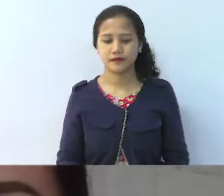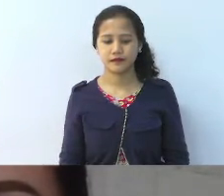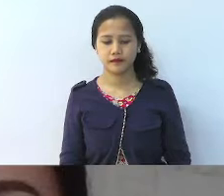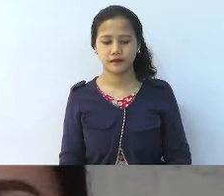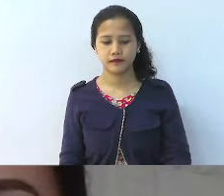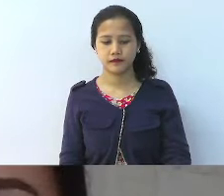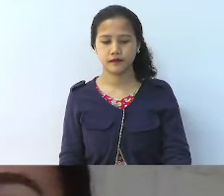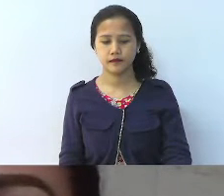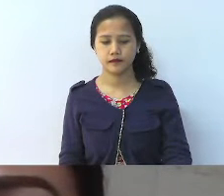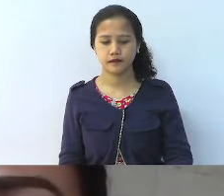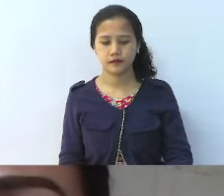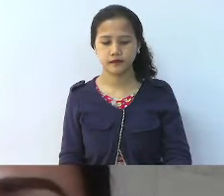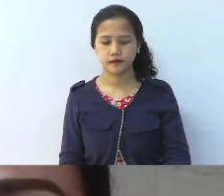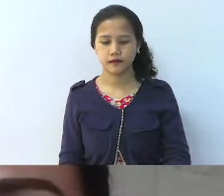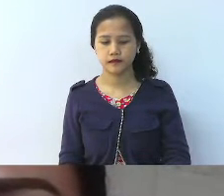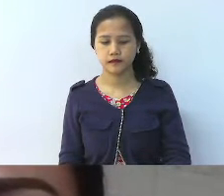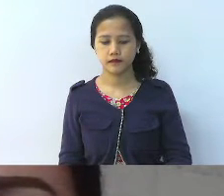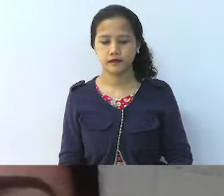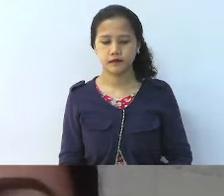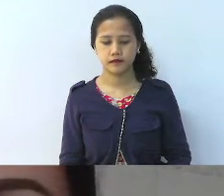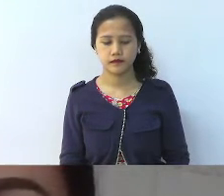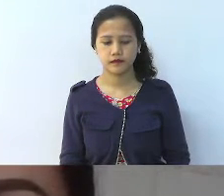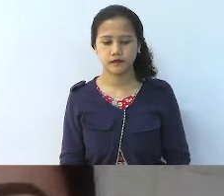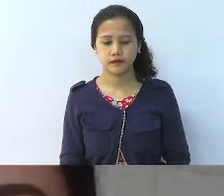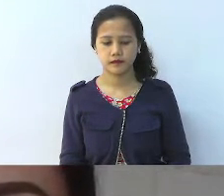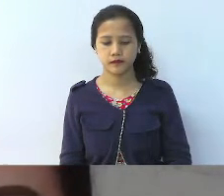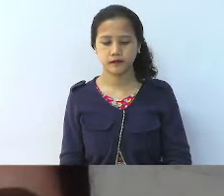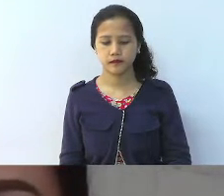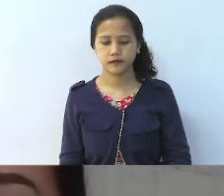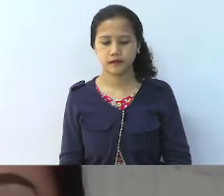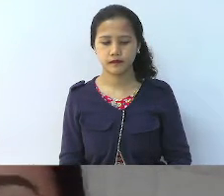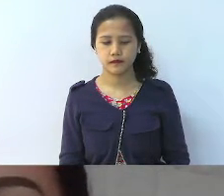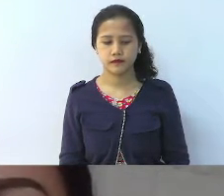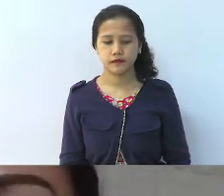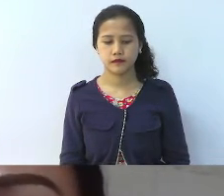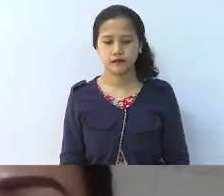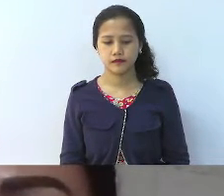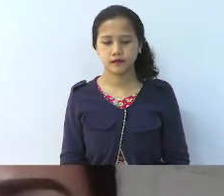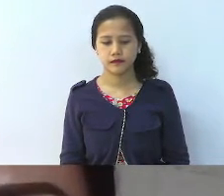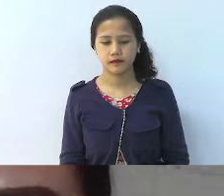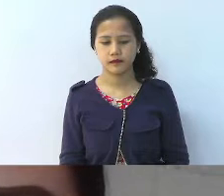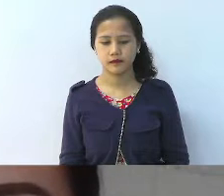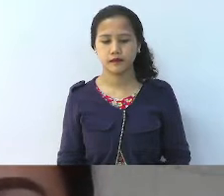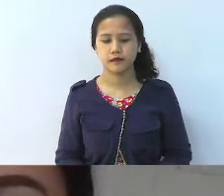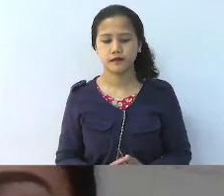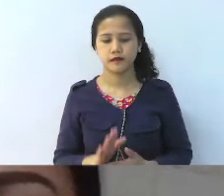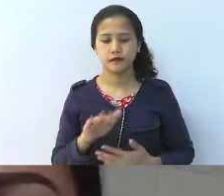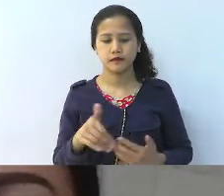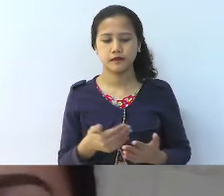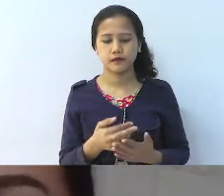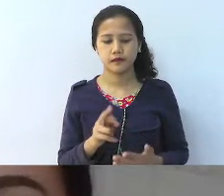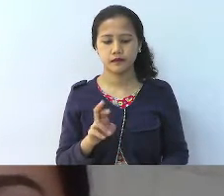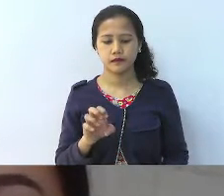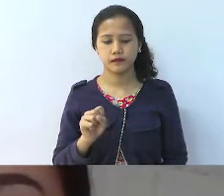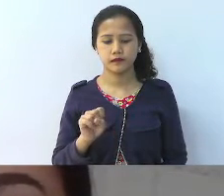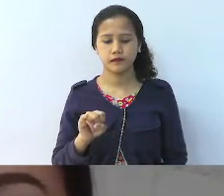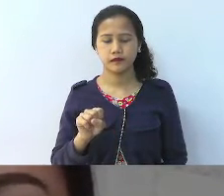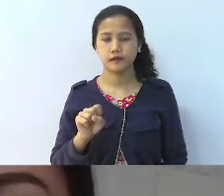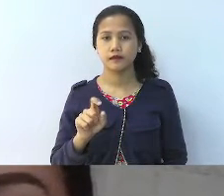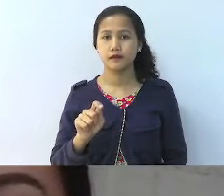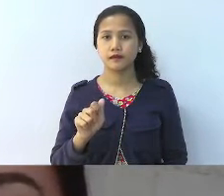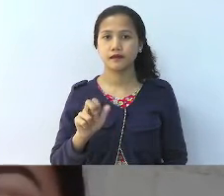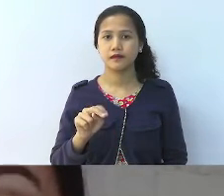Yan. And this time, lalagyan naman natin ng resistance para lumakas yung mga muscles ng ating panga.